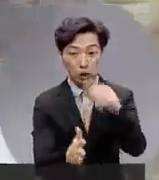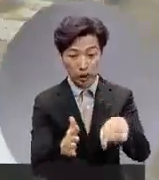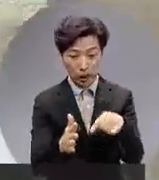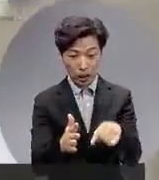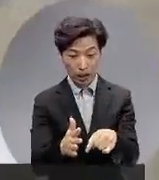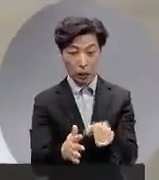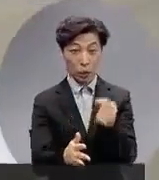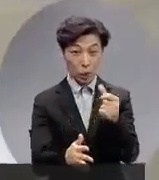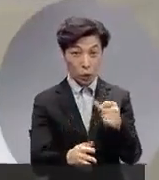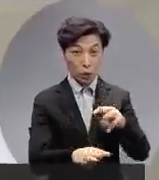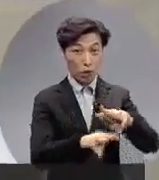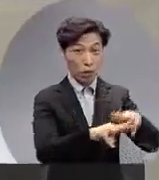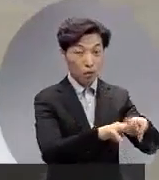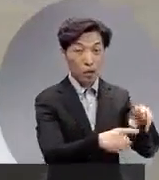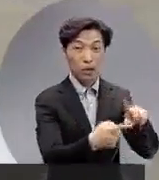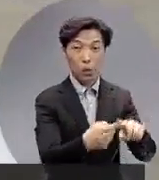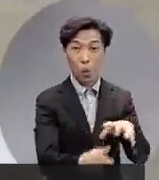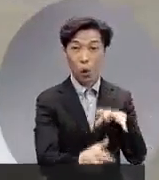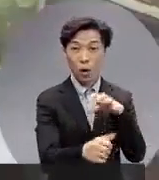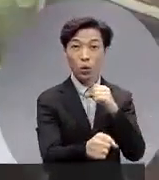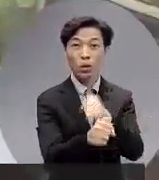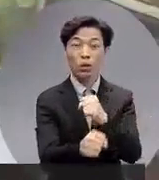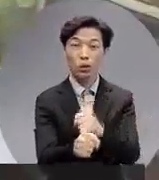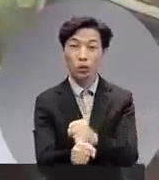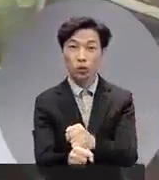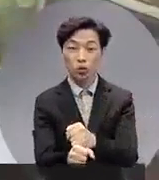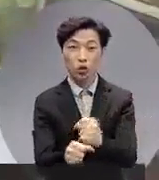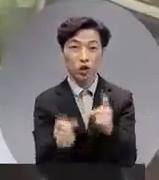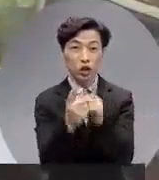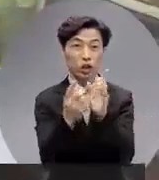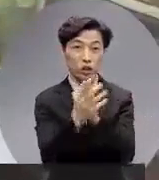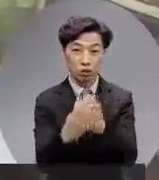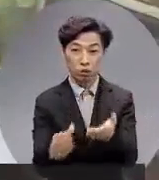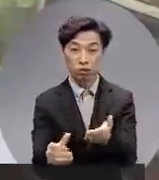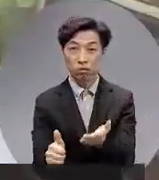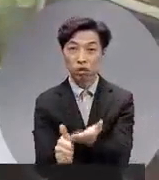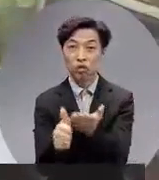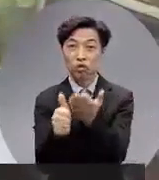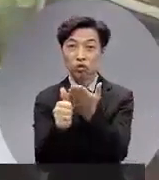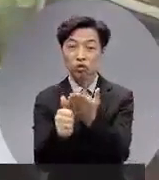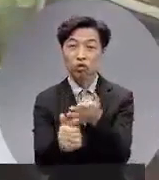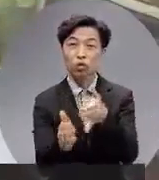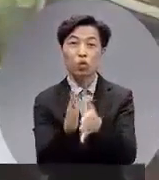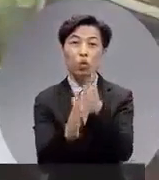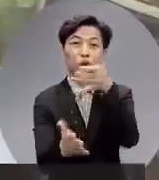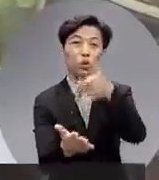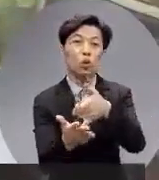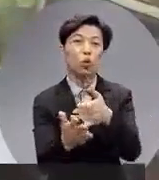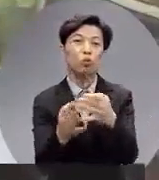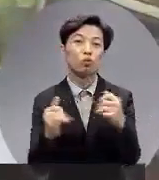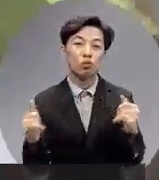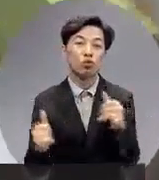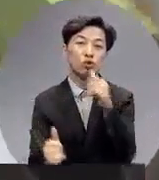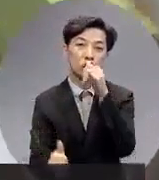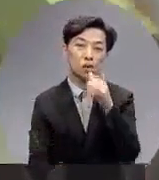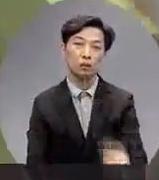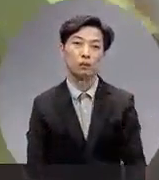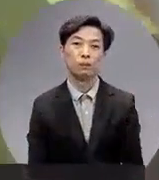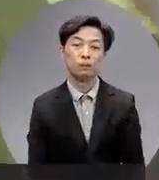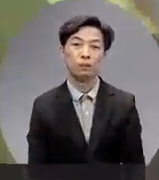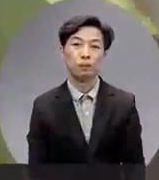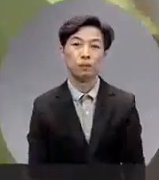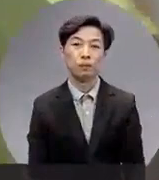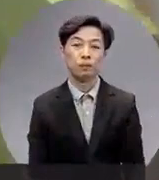땅이나 집집마다 작은 텃밭을 꾸려 이 채소를 직접 길러먹는 도시 농부들이 늘고 있습니다. 김영일 기자입니다.